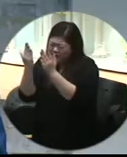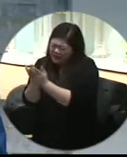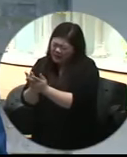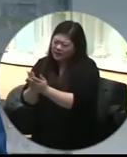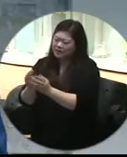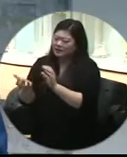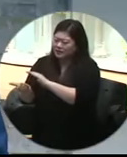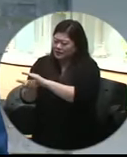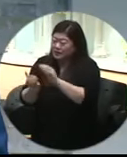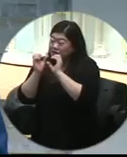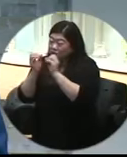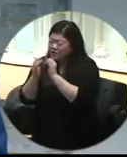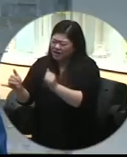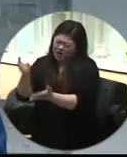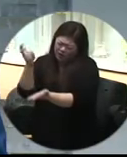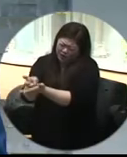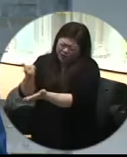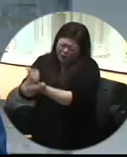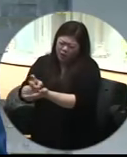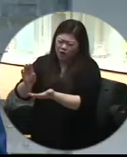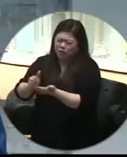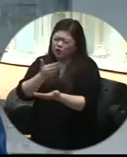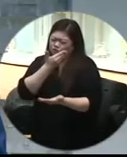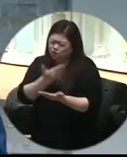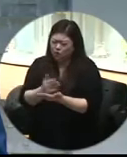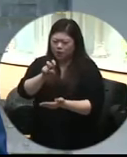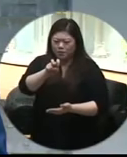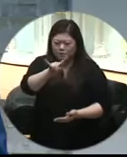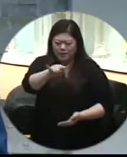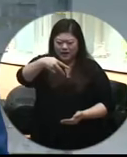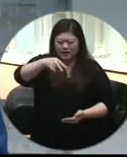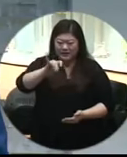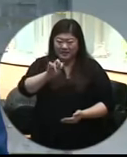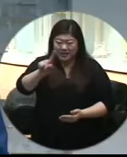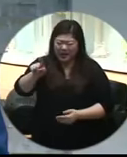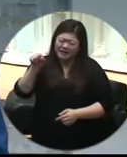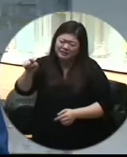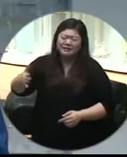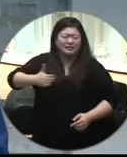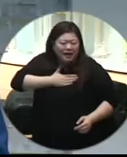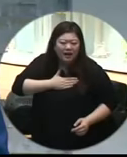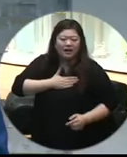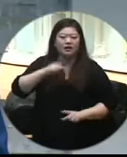외쳤던 그 인물이 그리스도인 나라고 하는 것을 여기서 보여주었습니다.